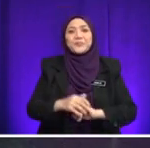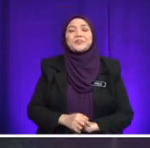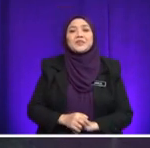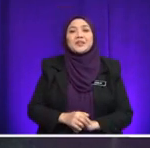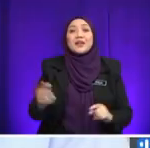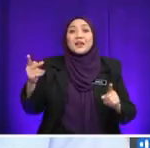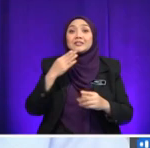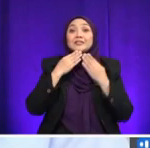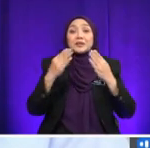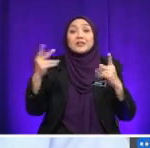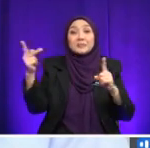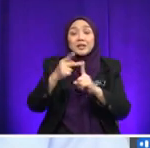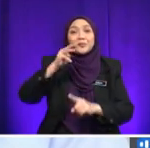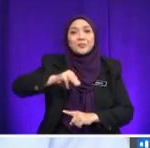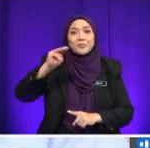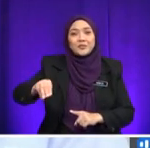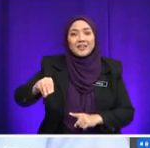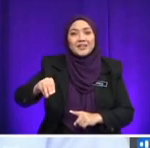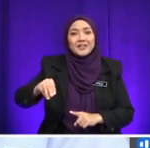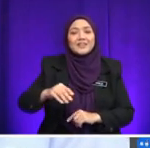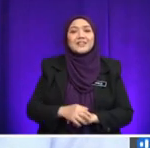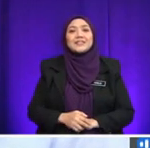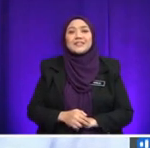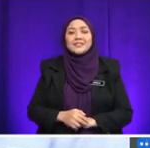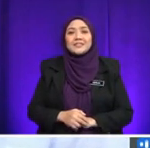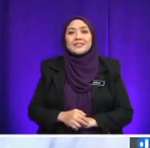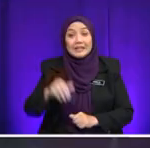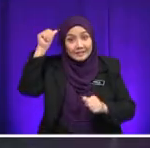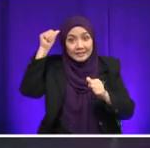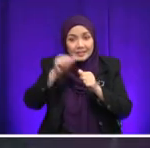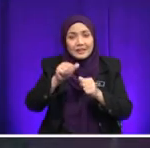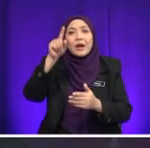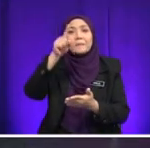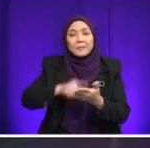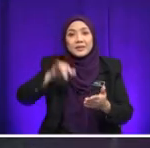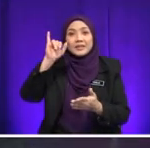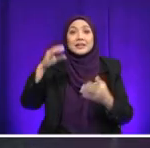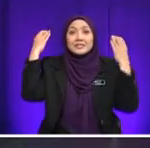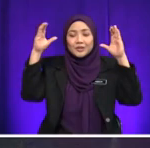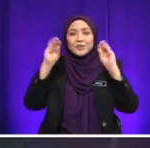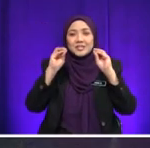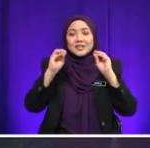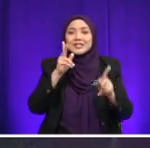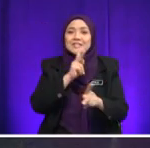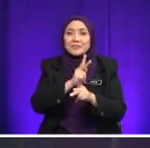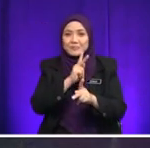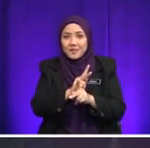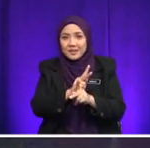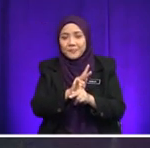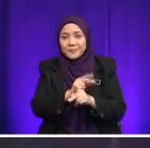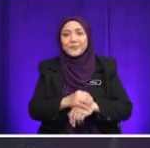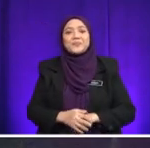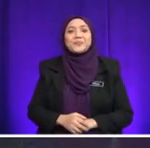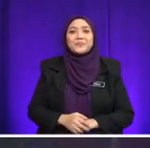terima kasih kepada semua penonton yang sudah menonton apa yang cewek gua aja simpan dalam hati dan bukan simpan